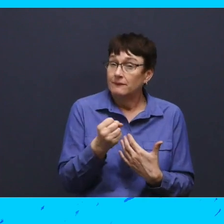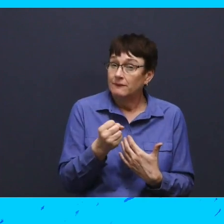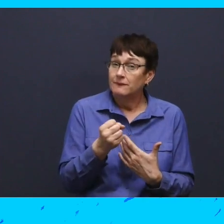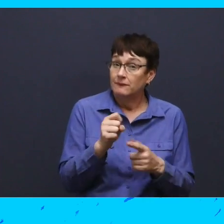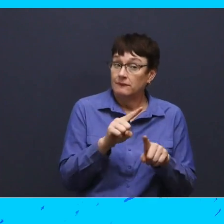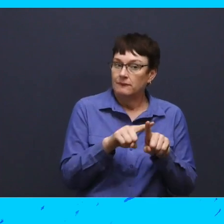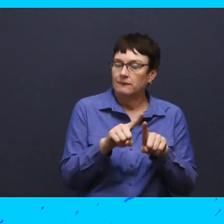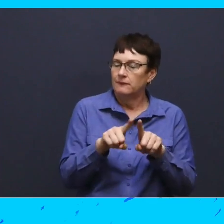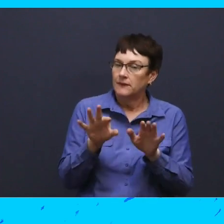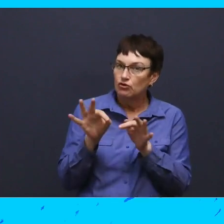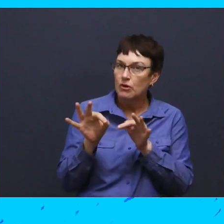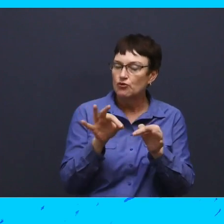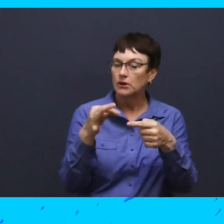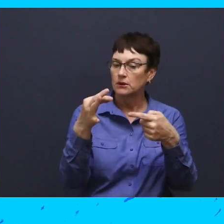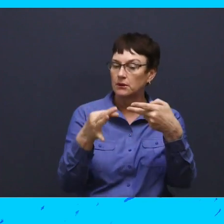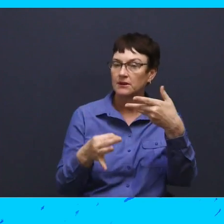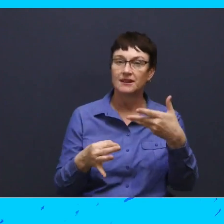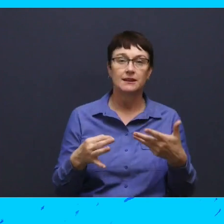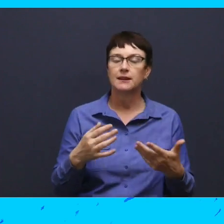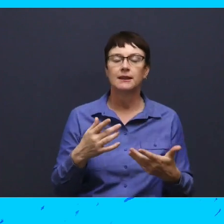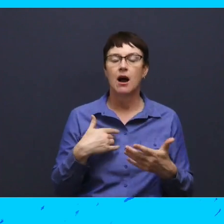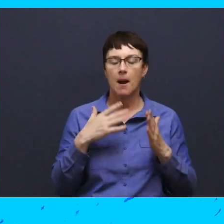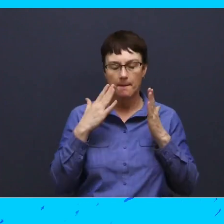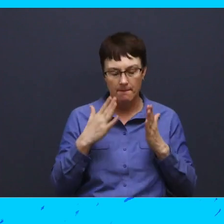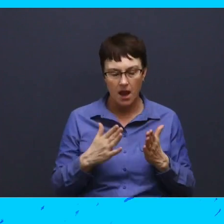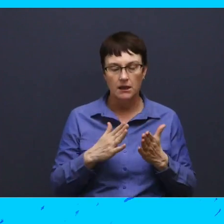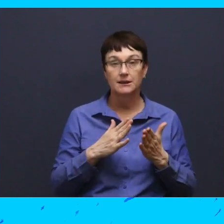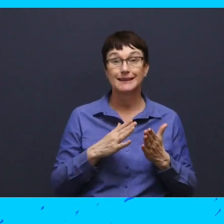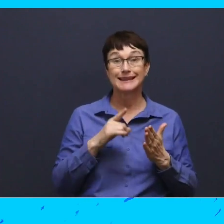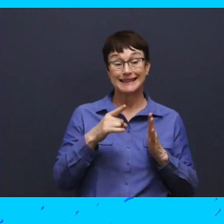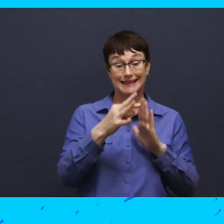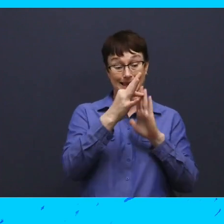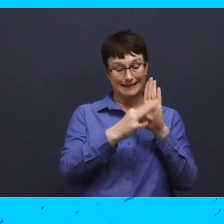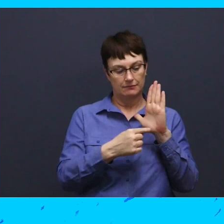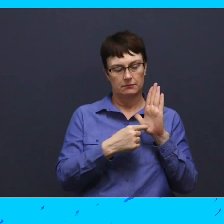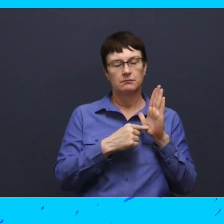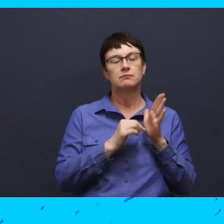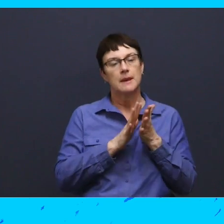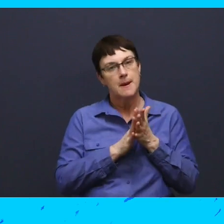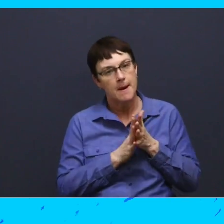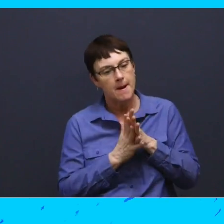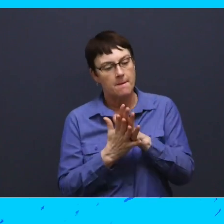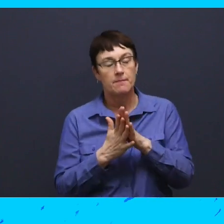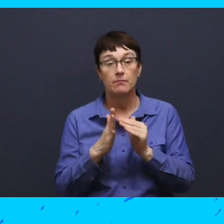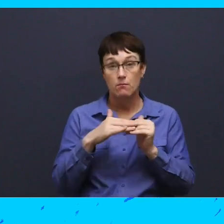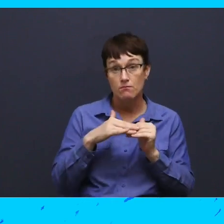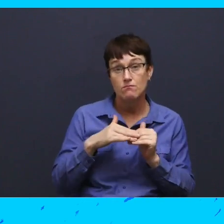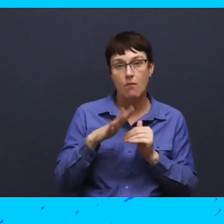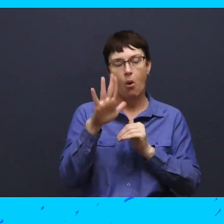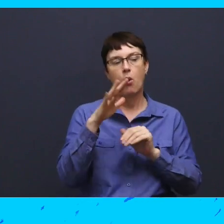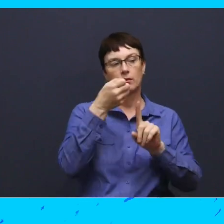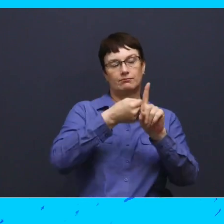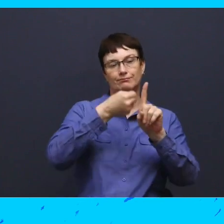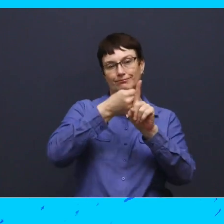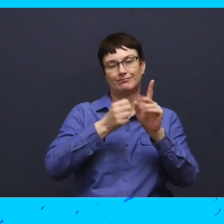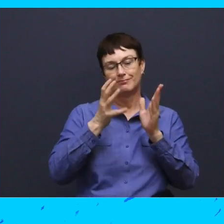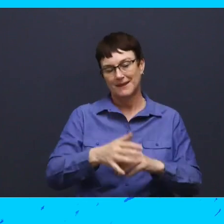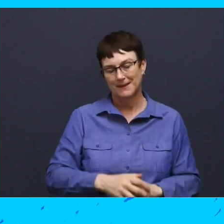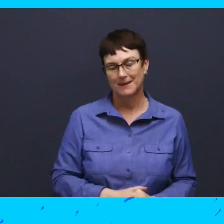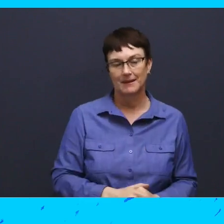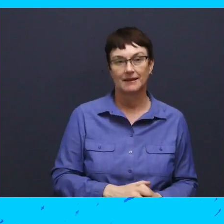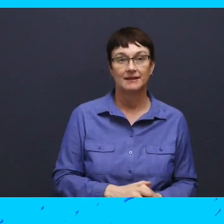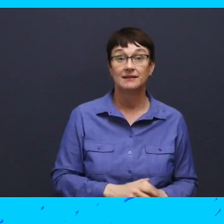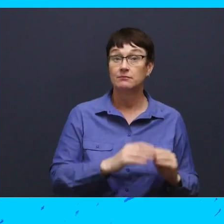en catalogue sous la table, disons, à cause du tabou qu'il y a autour de cette